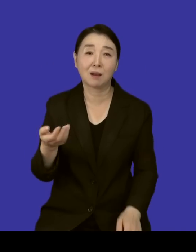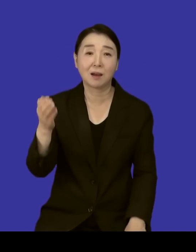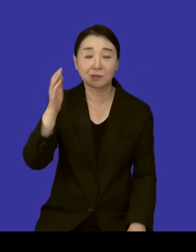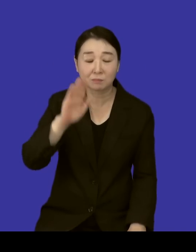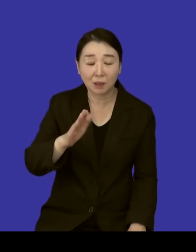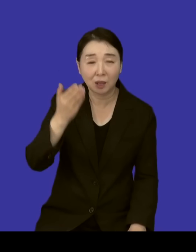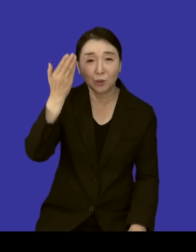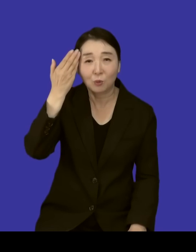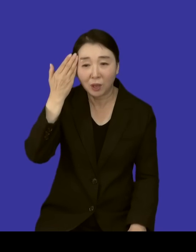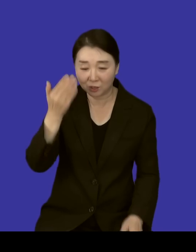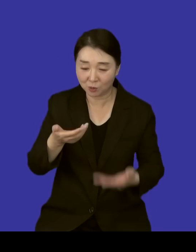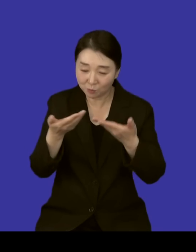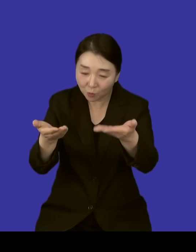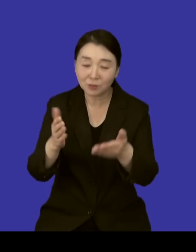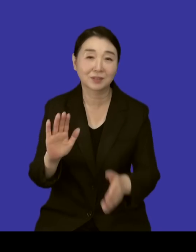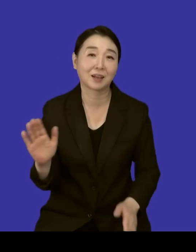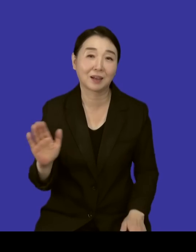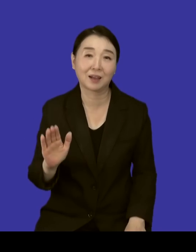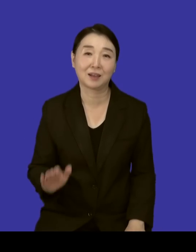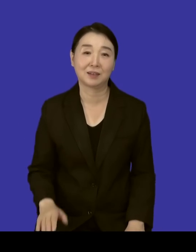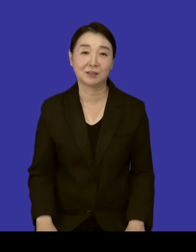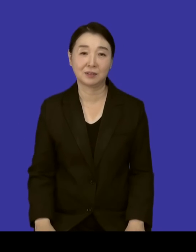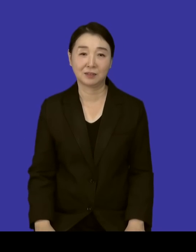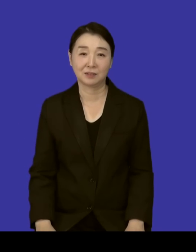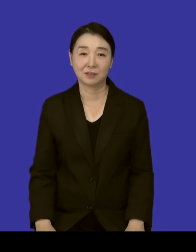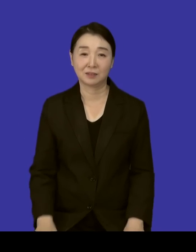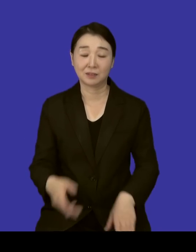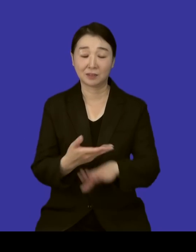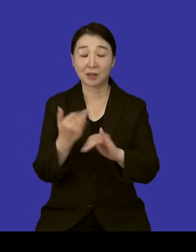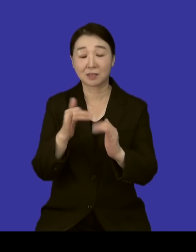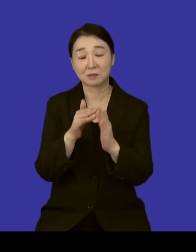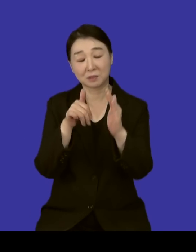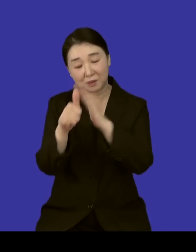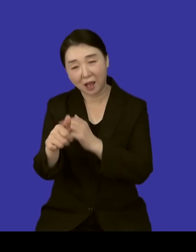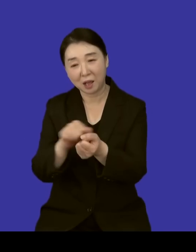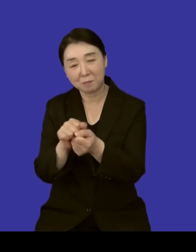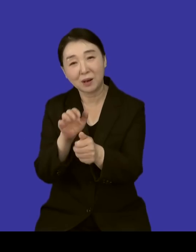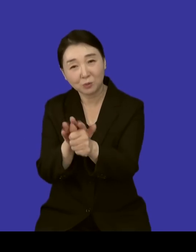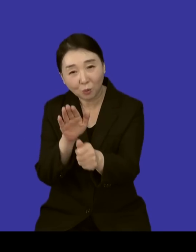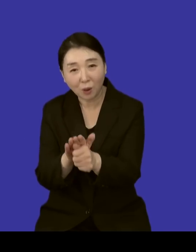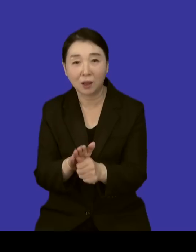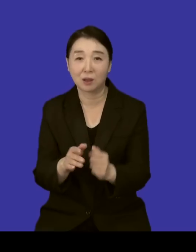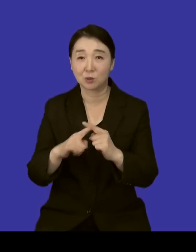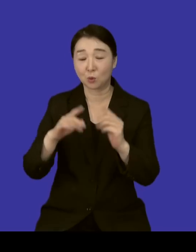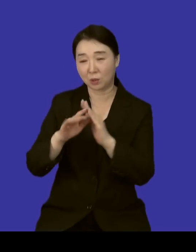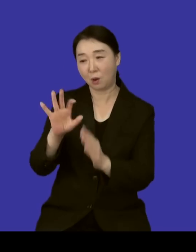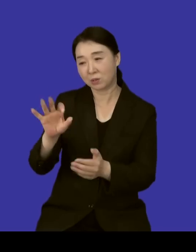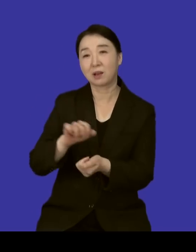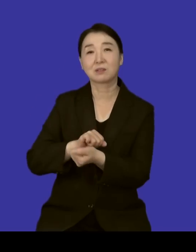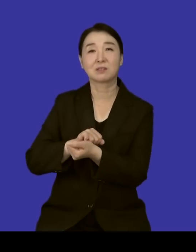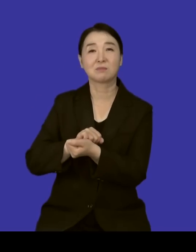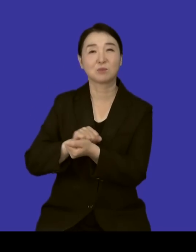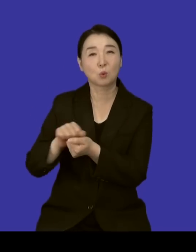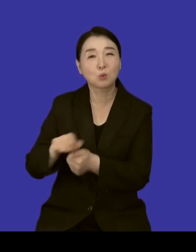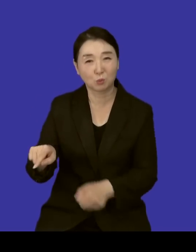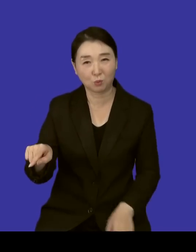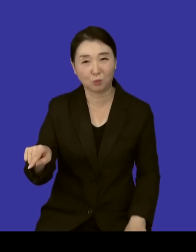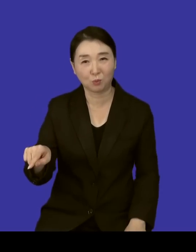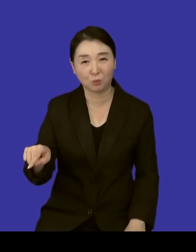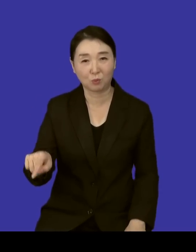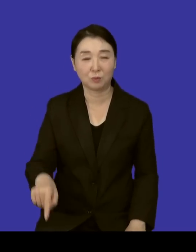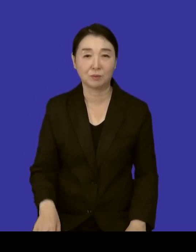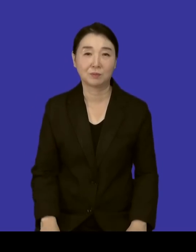있는 봉사 안 하시고 예. 그냥 남의 집 빨래 주러 댕기고 교회 가서는 변소 청소하시고 몸으로 막 예. 해야